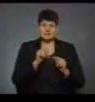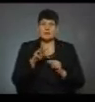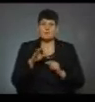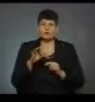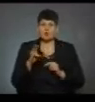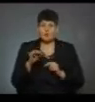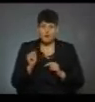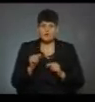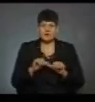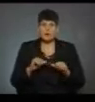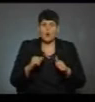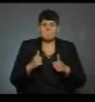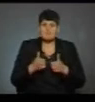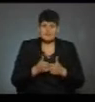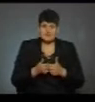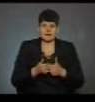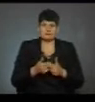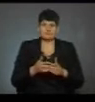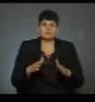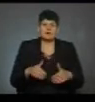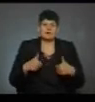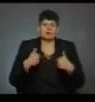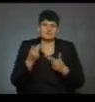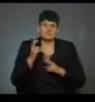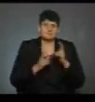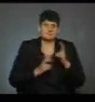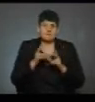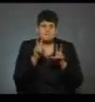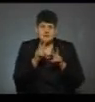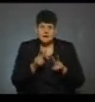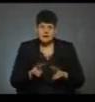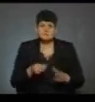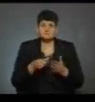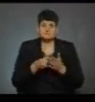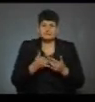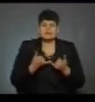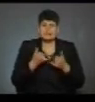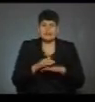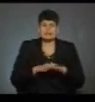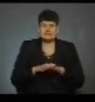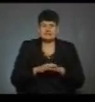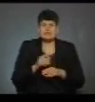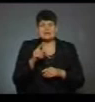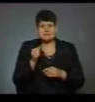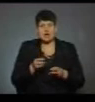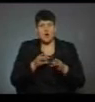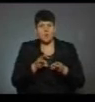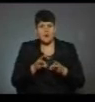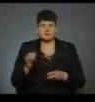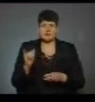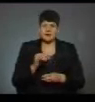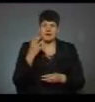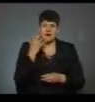рекомендував підприємствам Теплокомуненерго і органам місцевого самоврядування переглянути тарифи для населення за опалення і гарячу